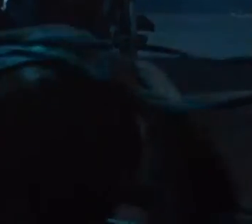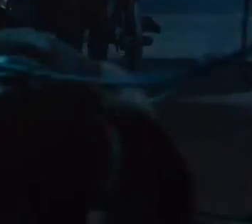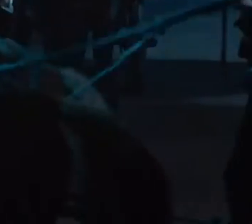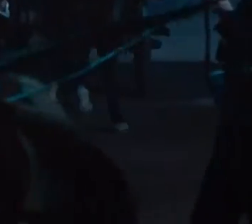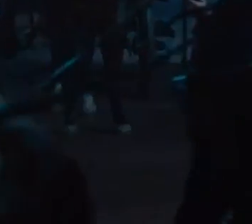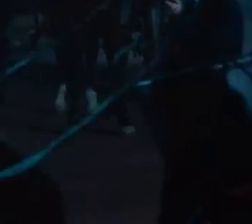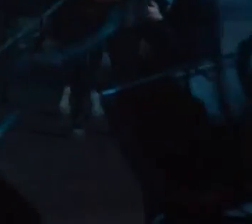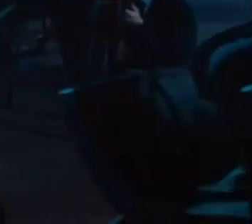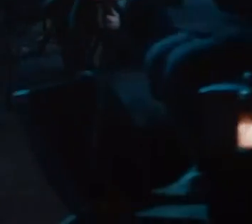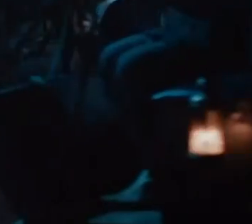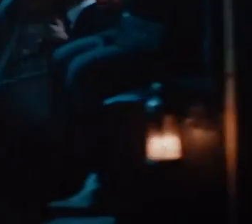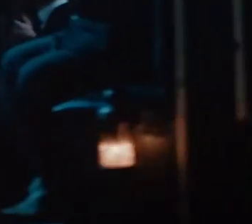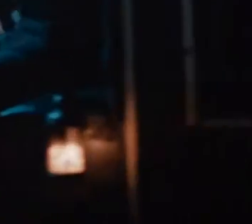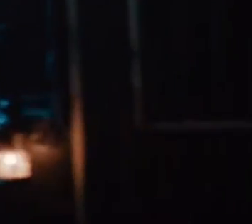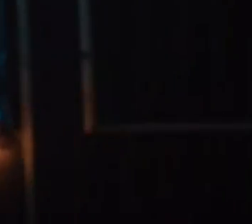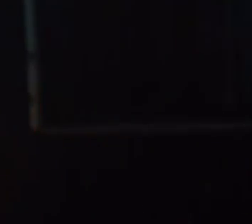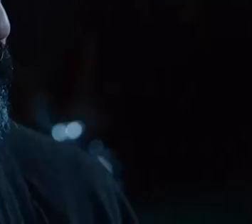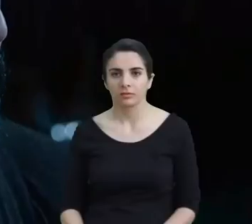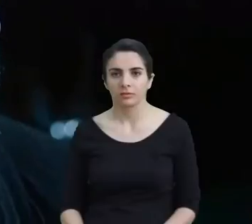açıyorlar.